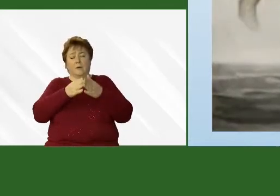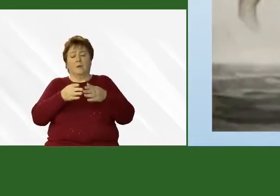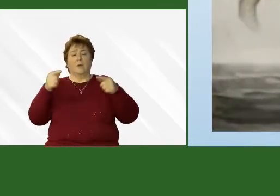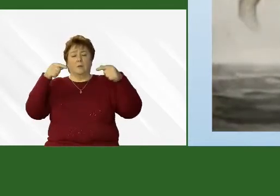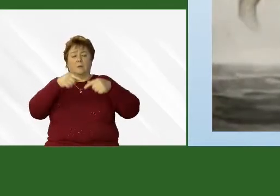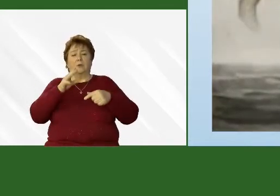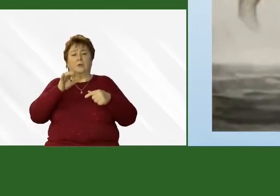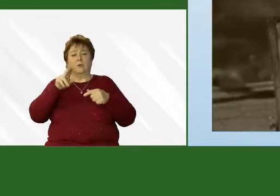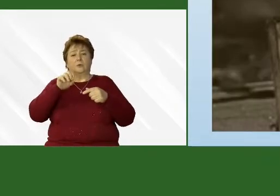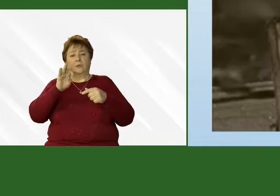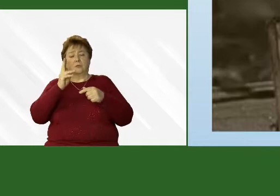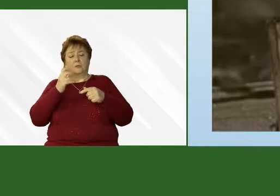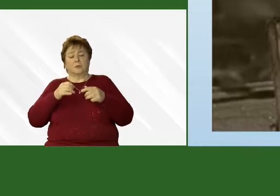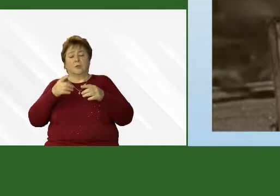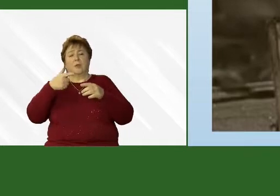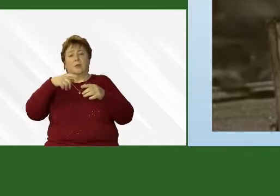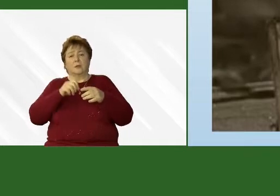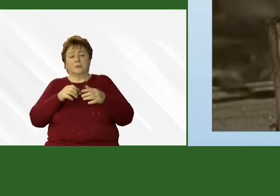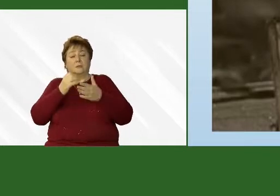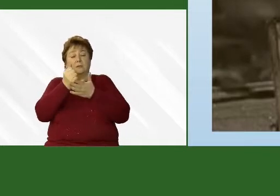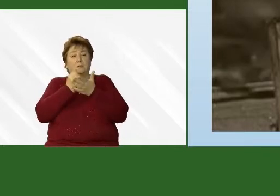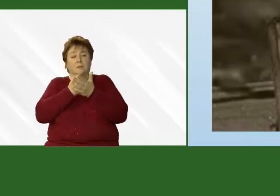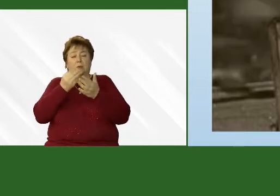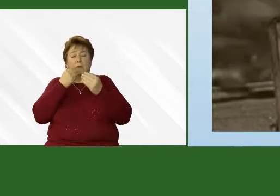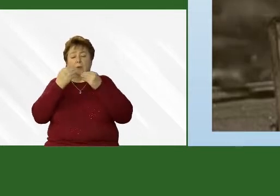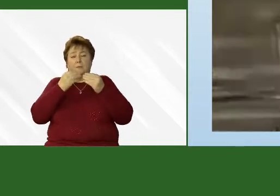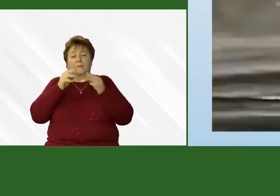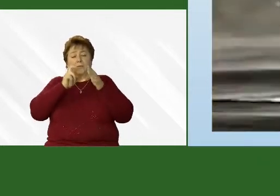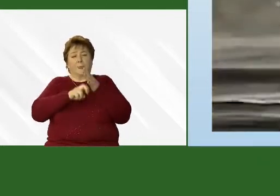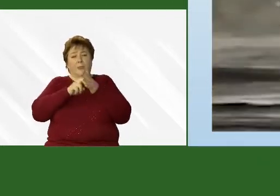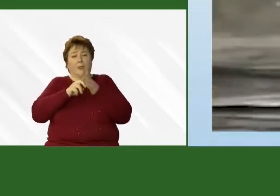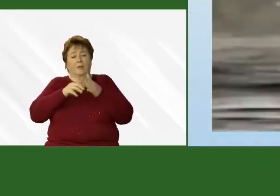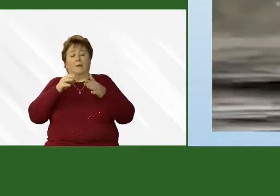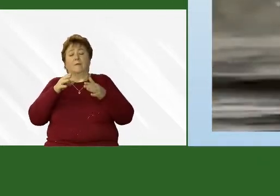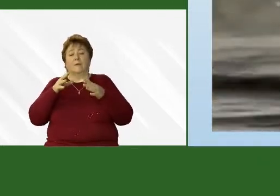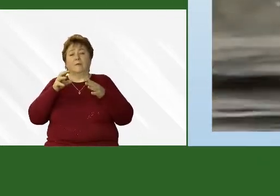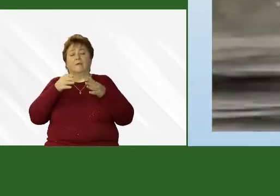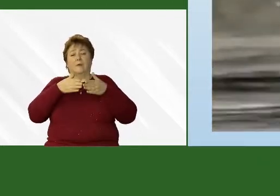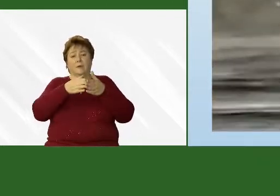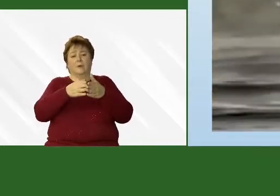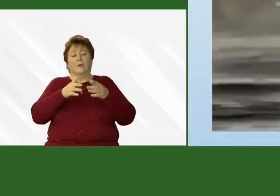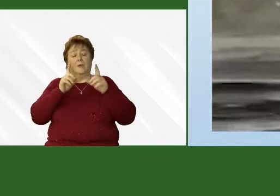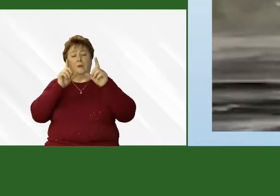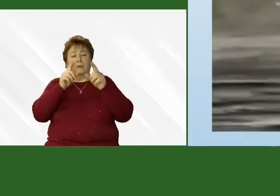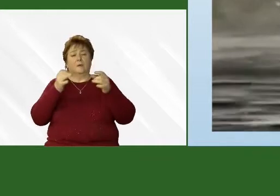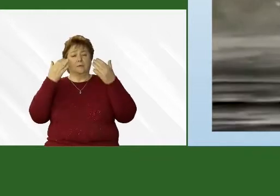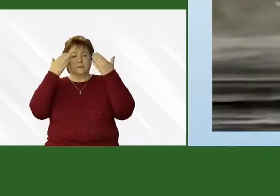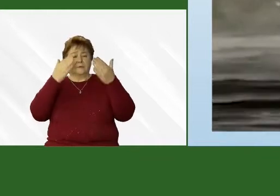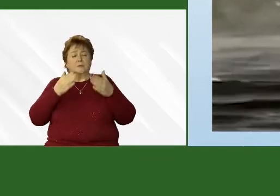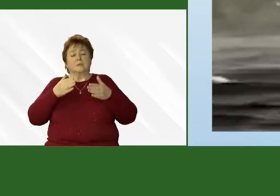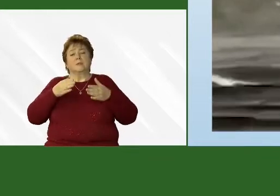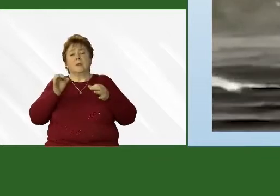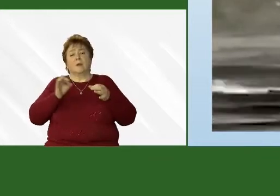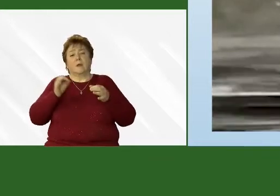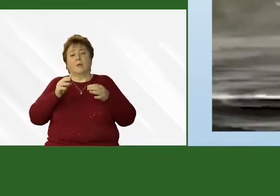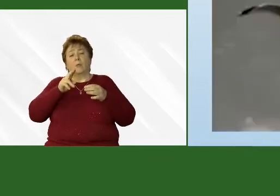в Рио-де-Жанейро, где, запасшись провизией и проверив хронометры, они взяли курс на юг в неизвестные районы